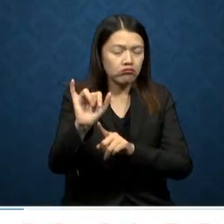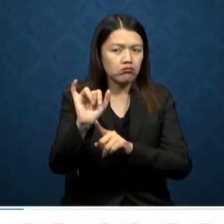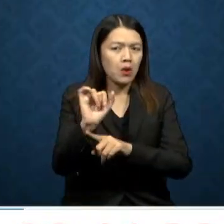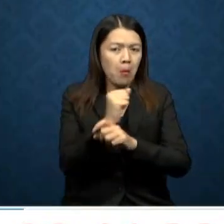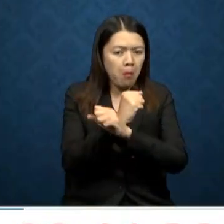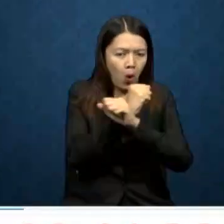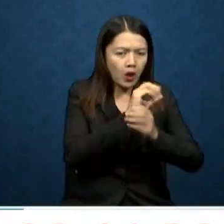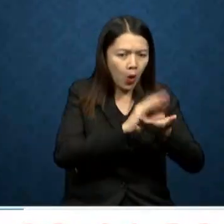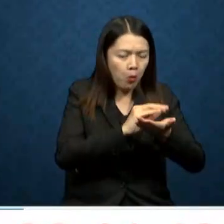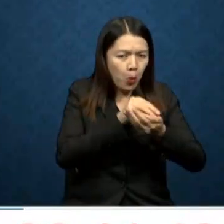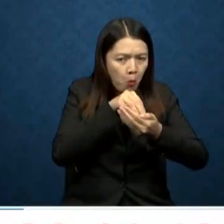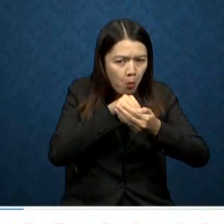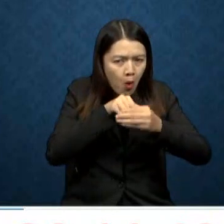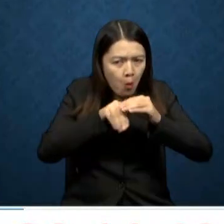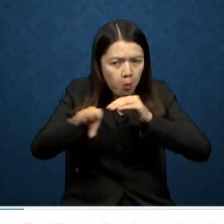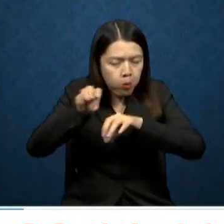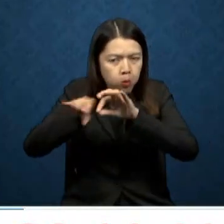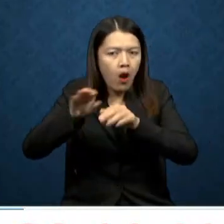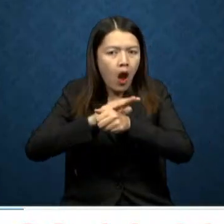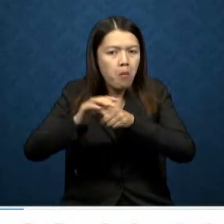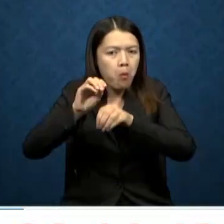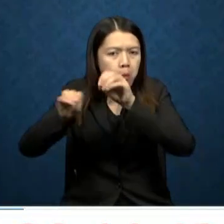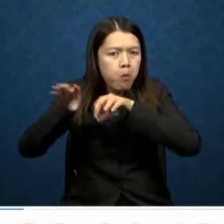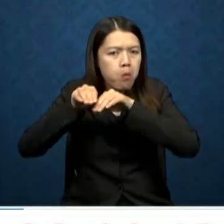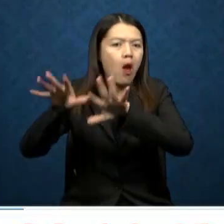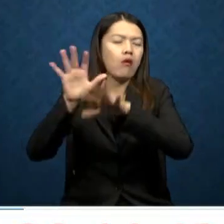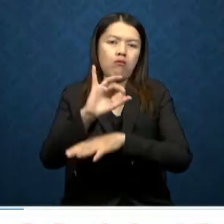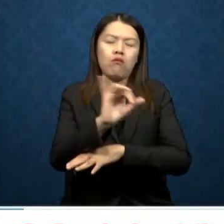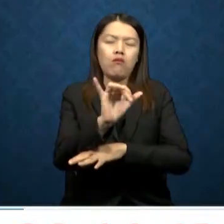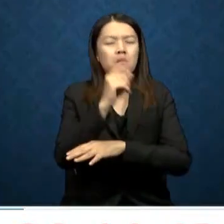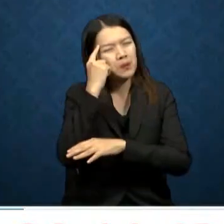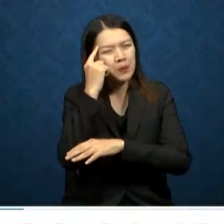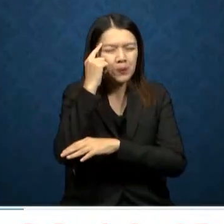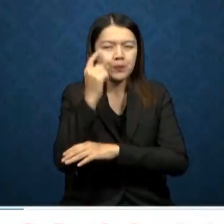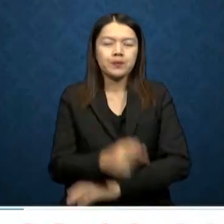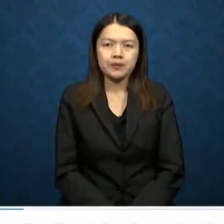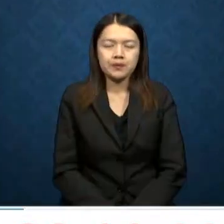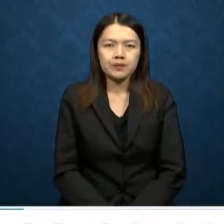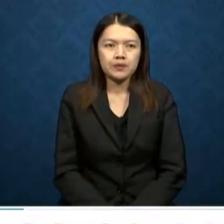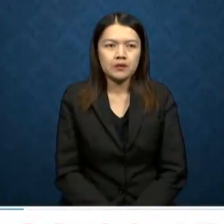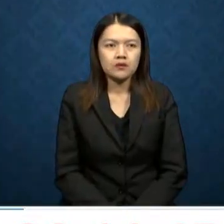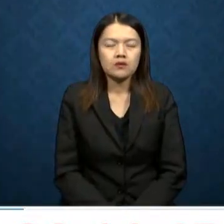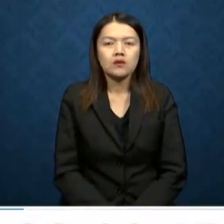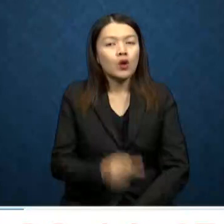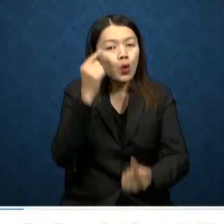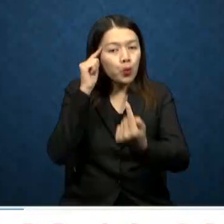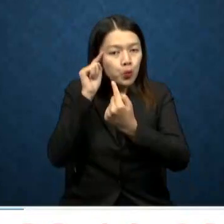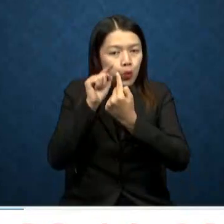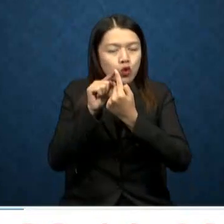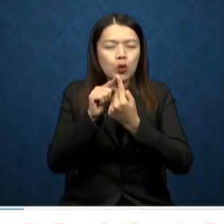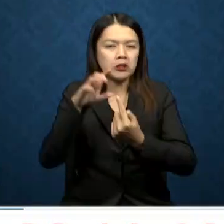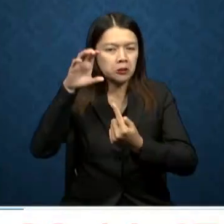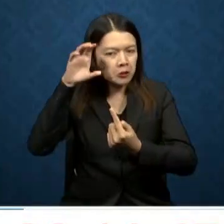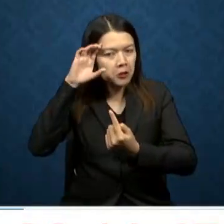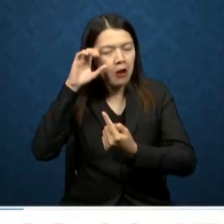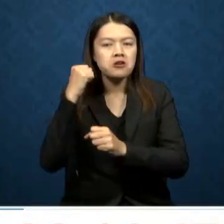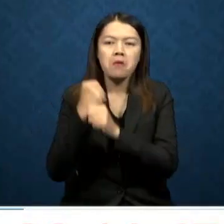ไหลของข้อมูลได้จริงดังนั้นจึงเห็นว่าหากประสงค์จะสร้างความเชื่อมั่นให้